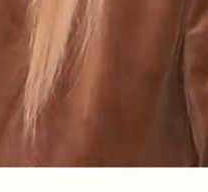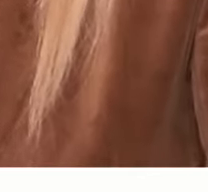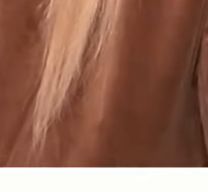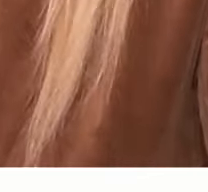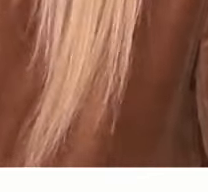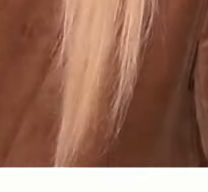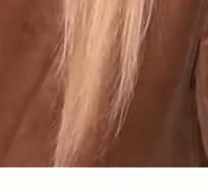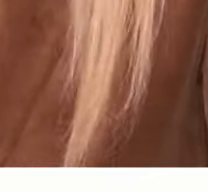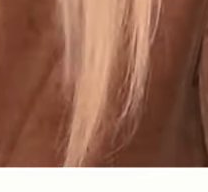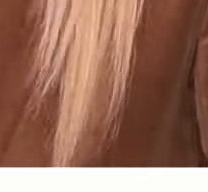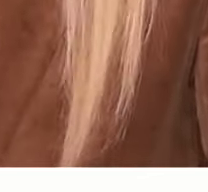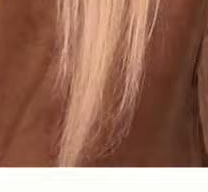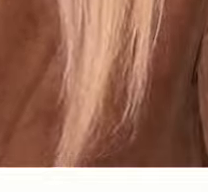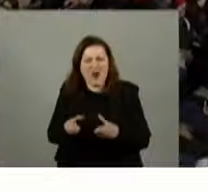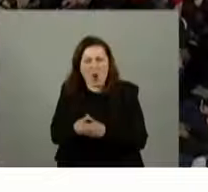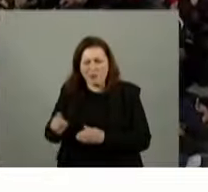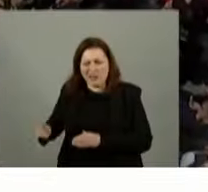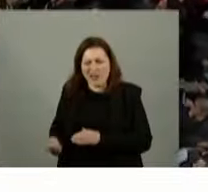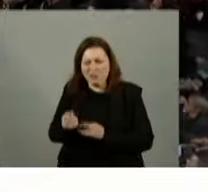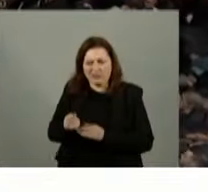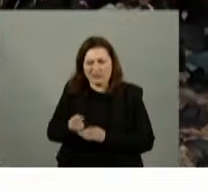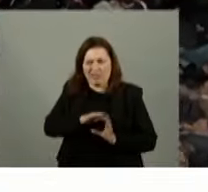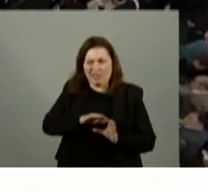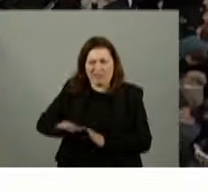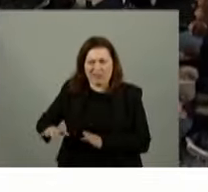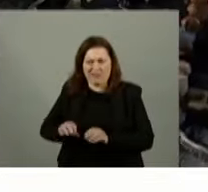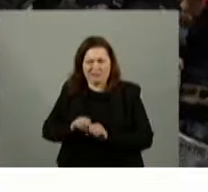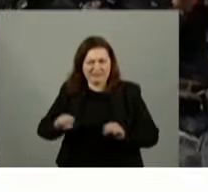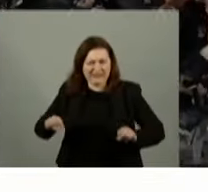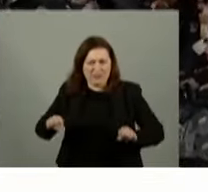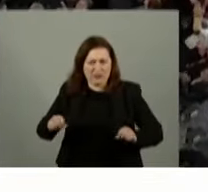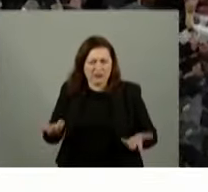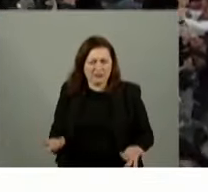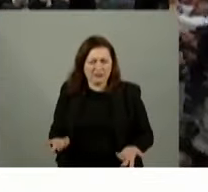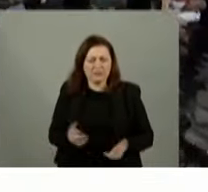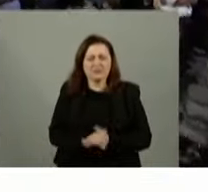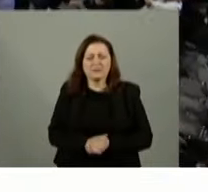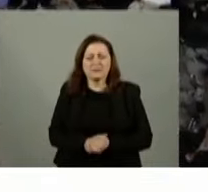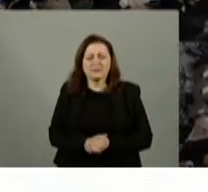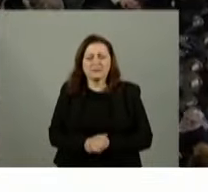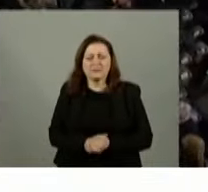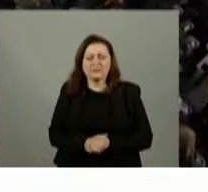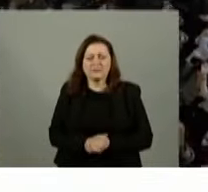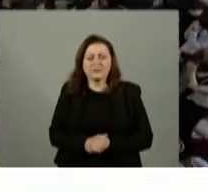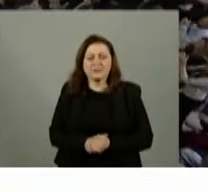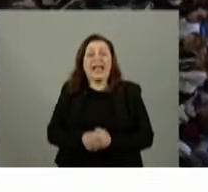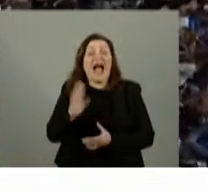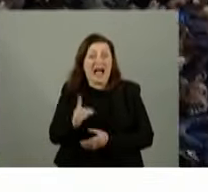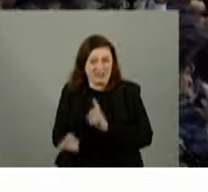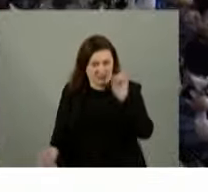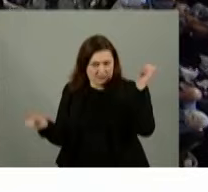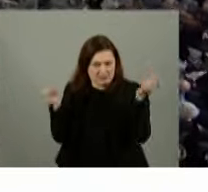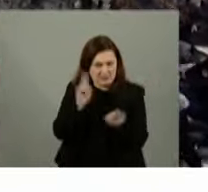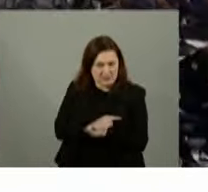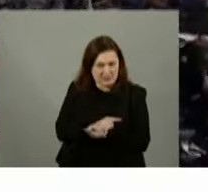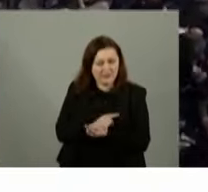τον νόμο. Δεν είναι βουλευτής. Και μάλιστα είπε ότι αν τελικά και αυτό είναι το πρόβλημα, τότε εγώ θα το πουλήσω για να μπορέσω. Και αυτός τους μόνους που δεν θα πουλήσω είναι τους ψηφοφόρους